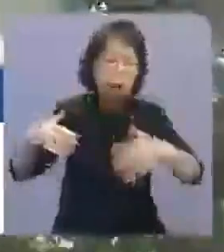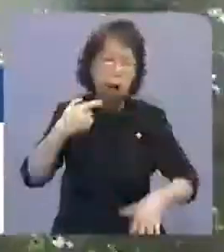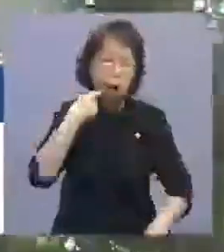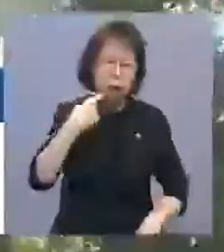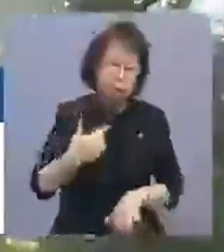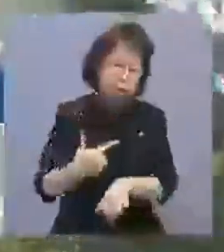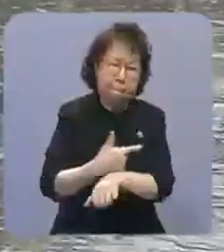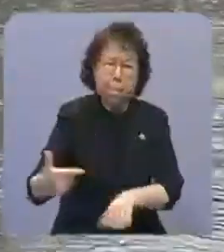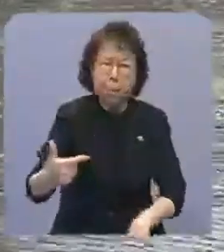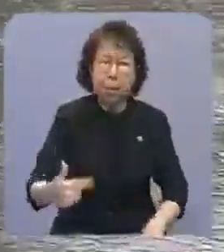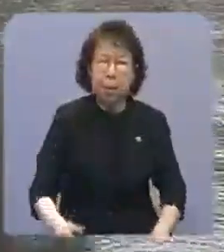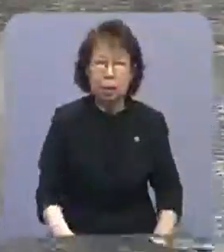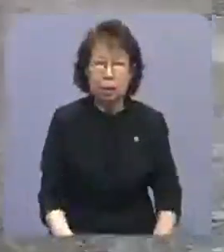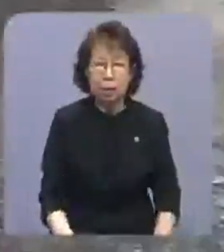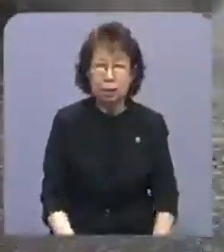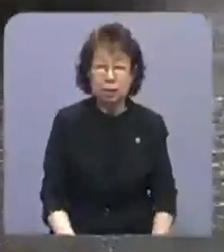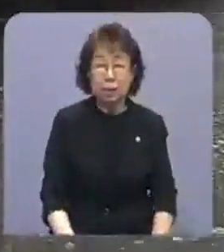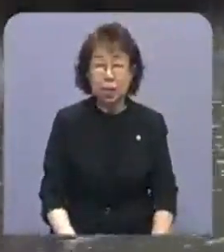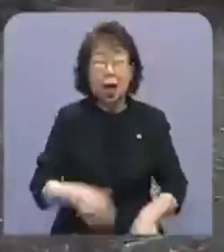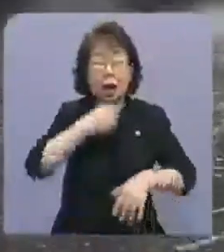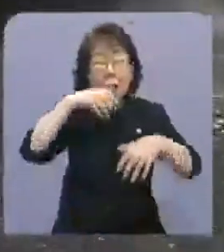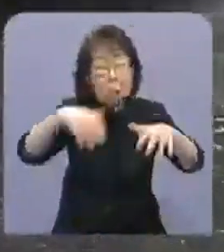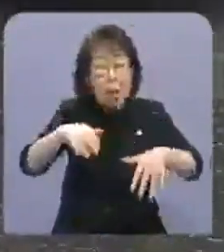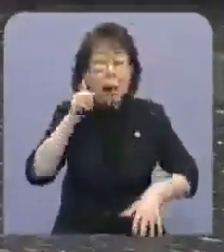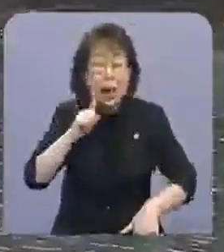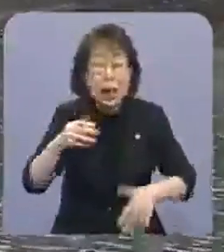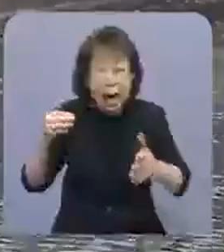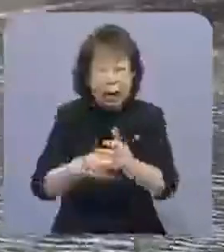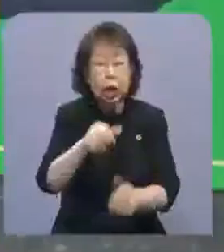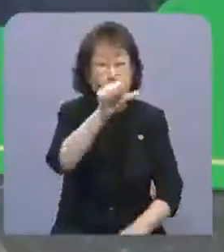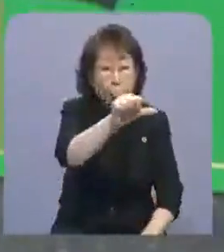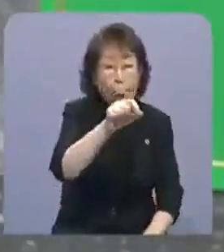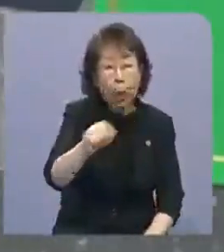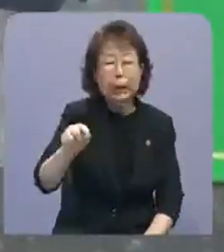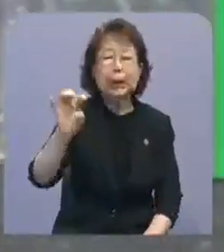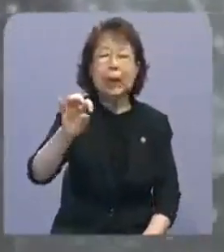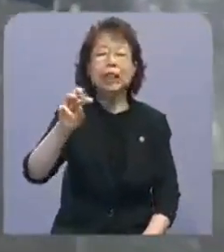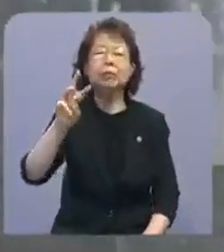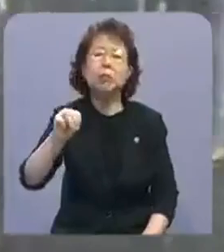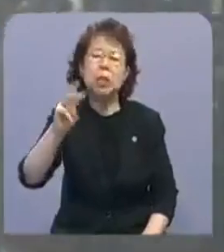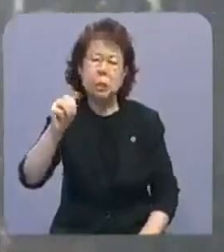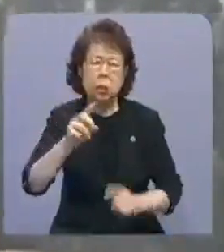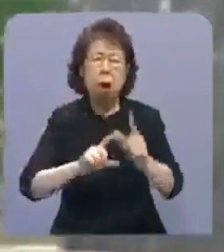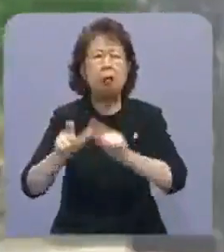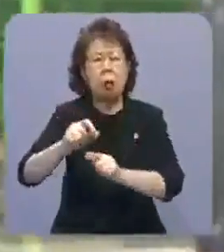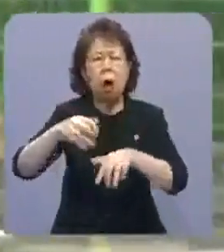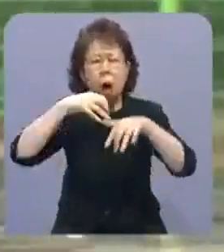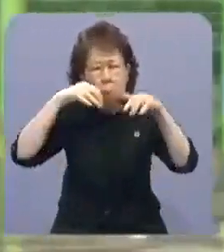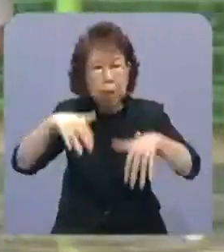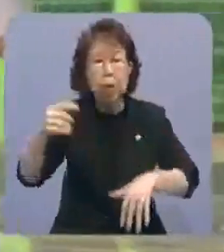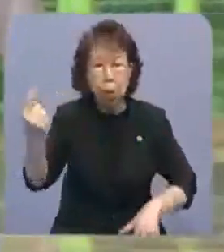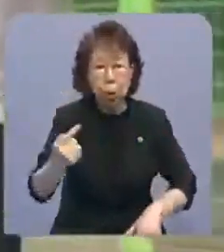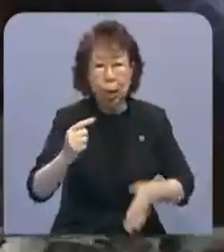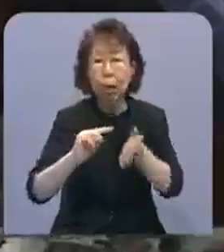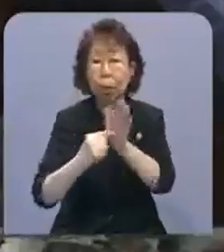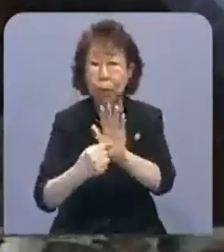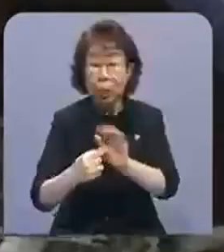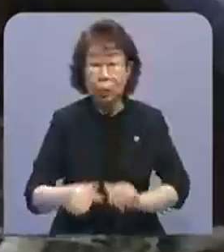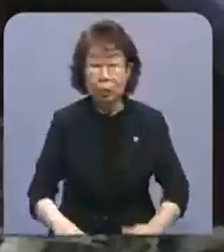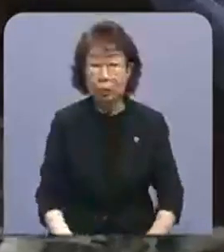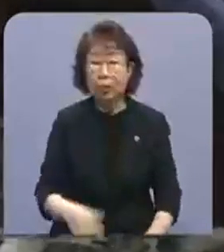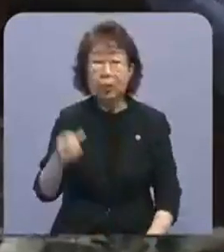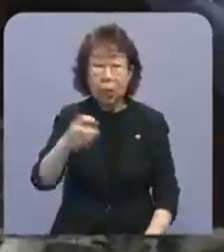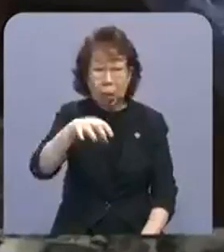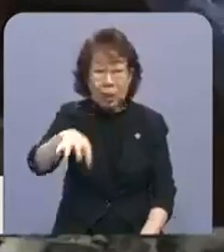불었습니다 기상청은 비가 내일까지 5 해서 40mm 정도 내리겠다고 예보했습니다 또